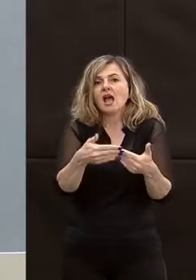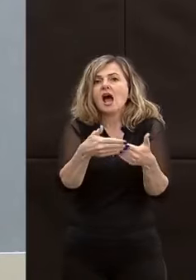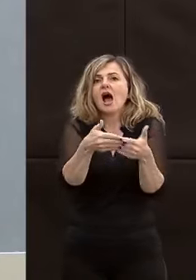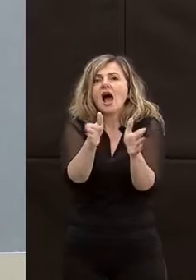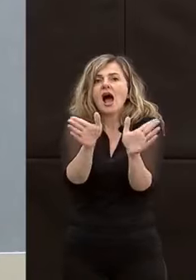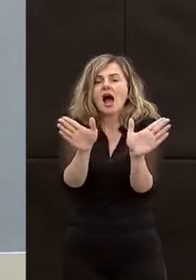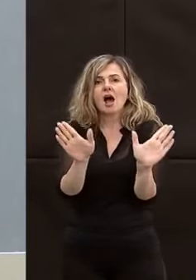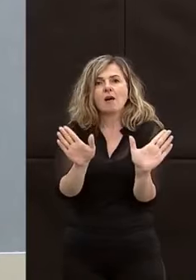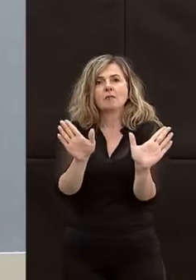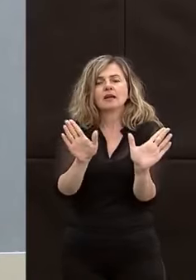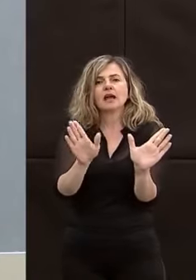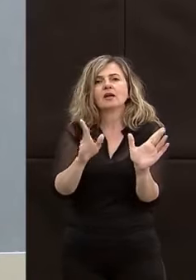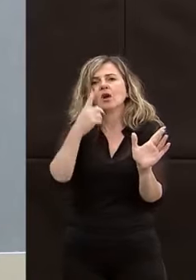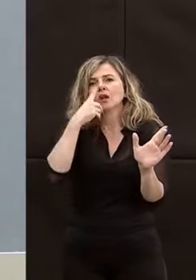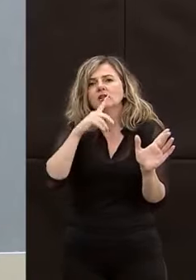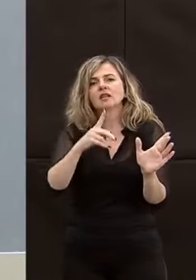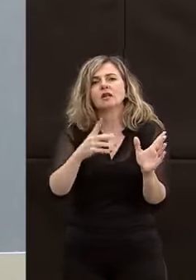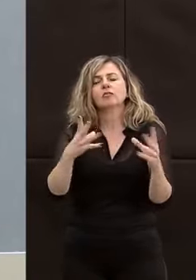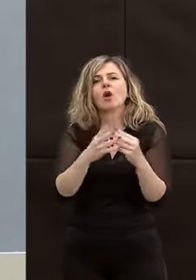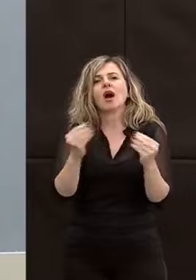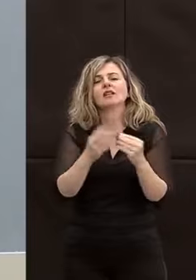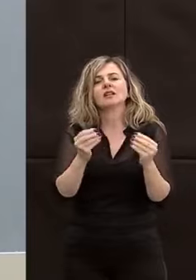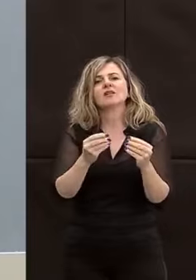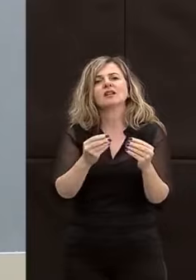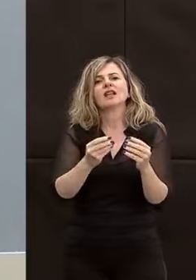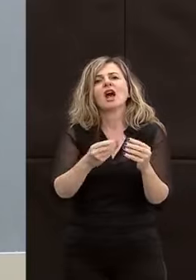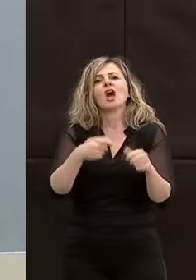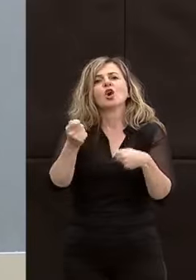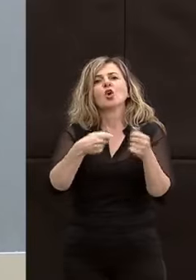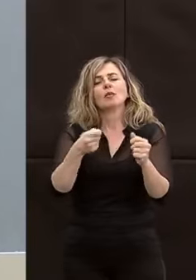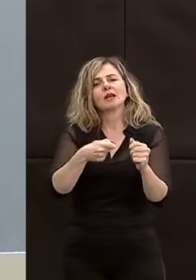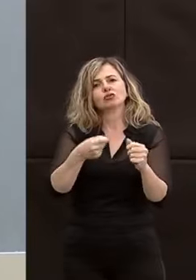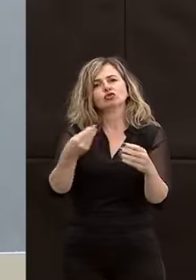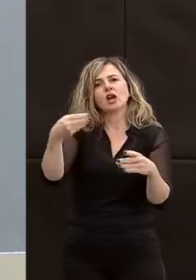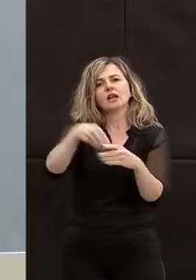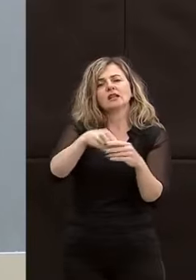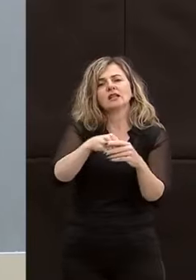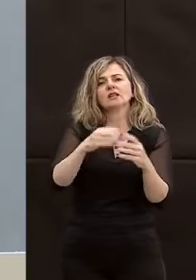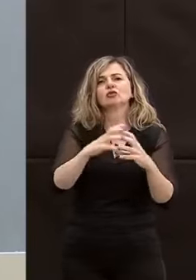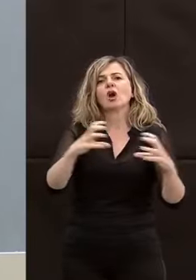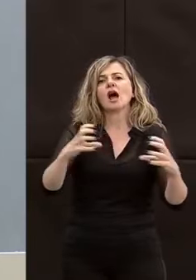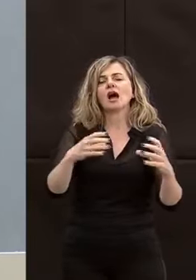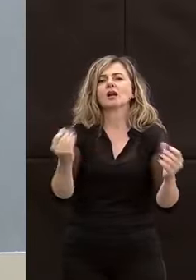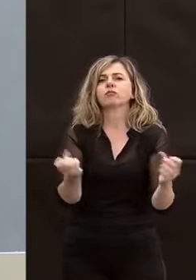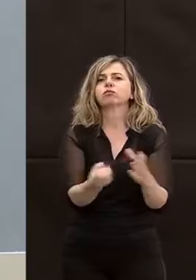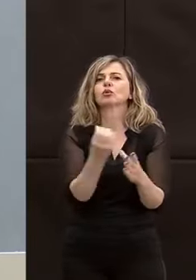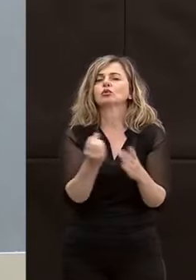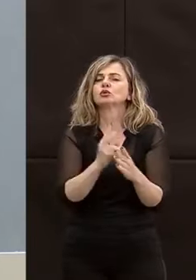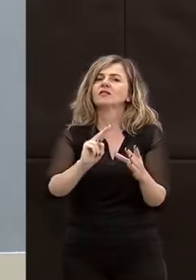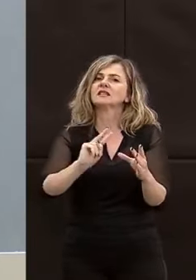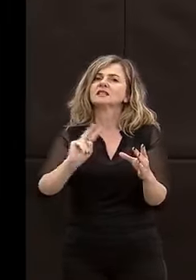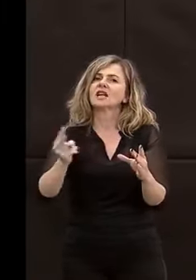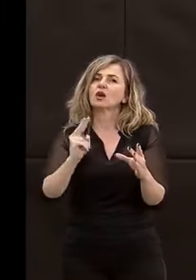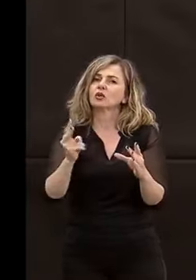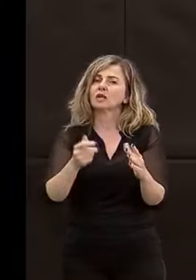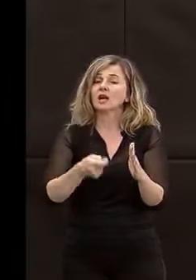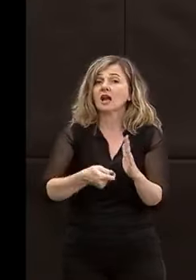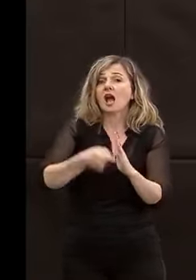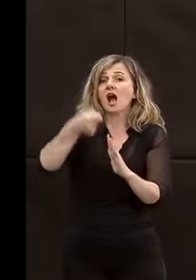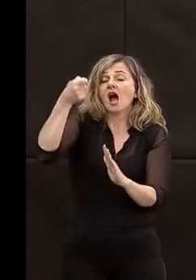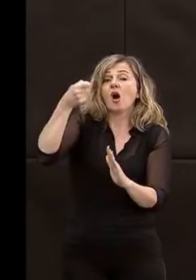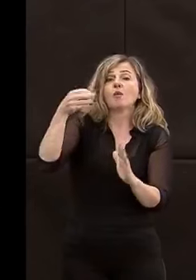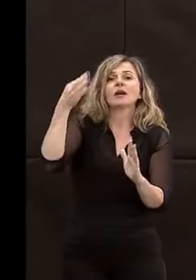di attività commerciali da inserire nelle aree produttive secondarie aumentiamo la